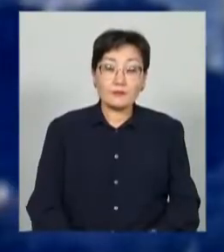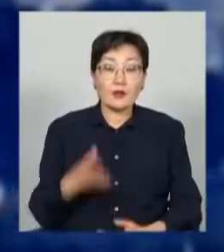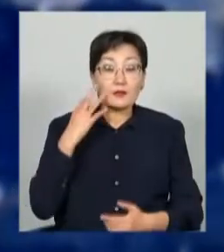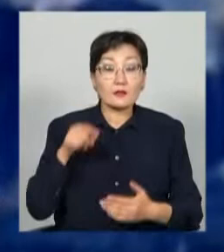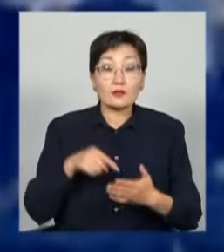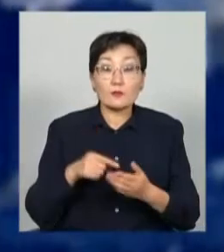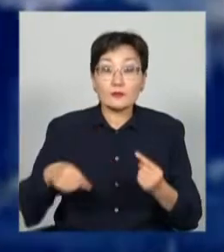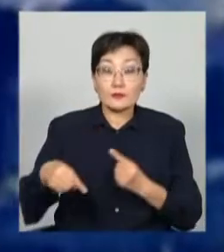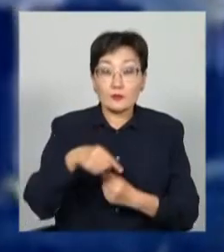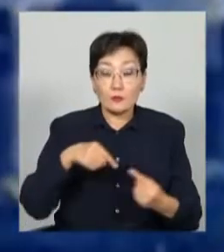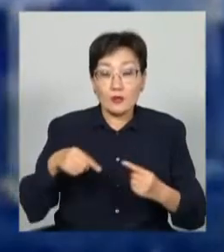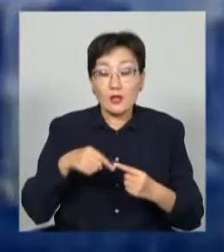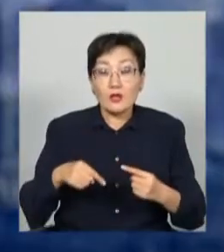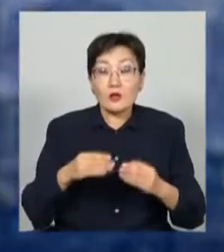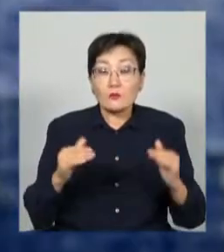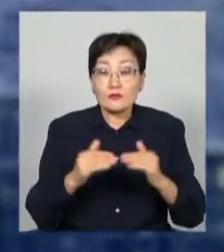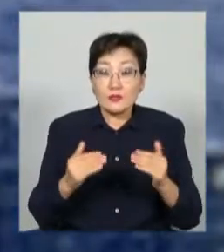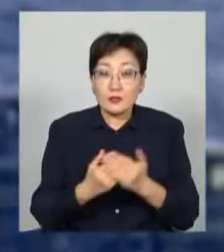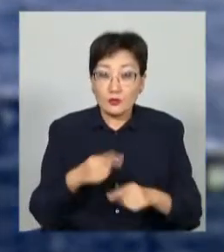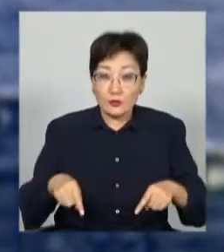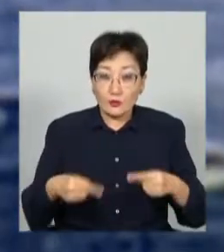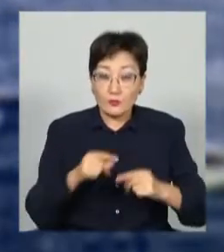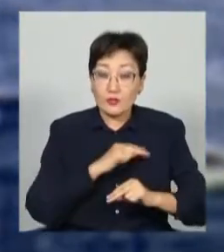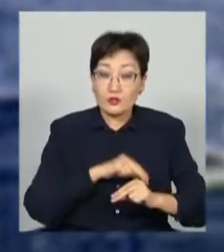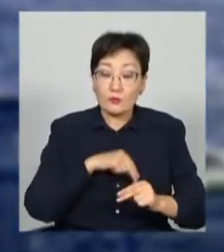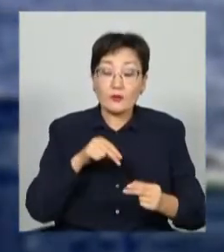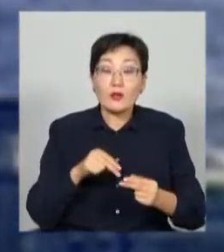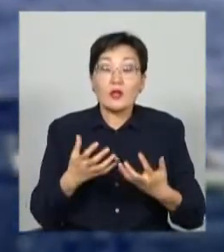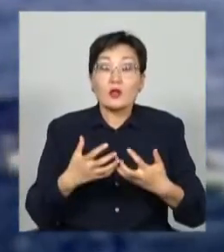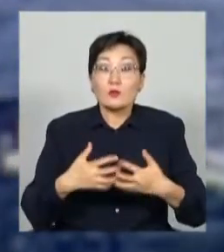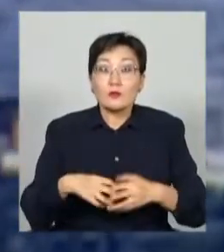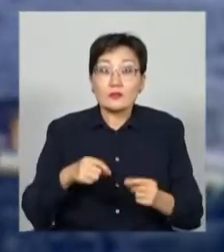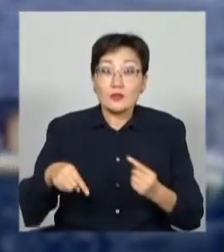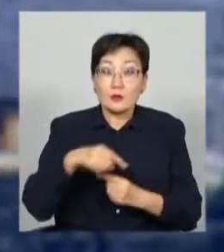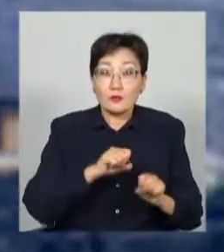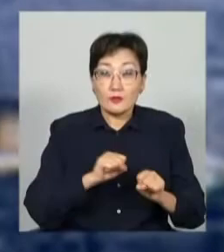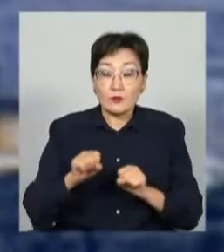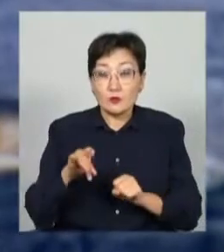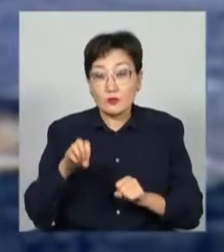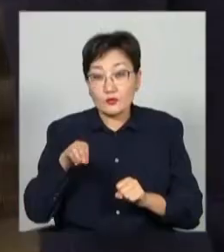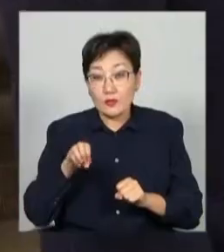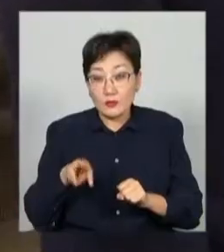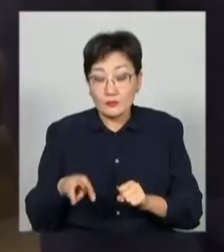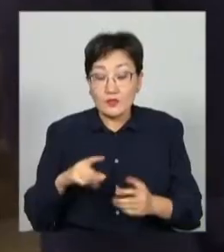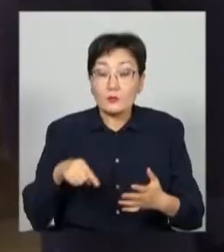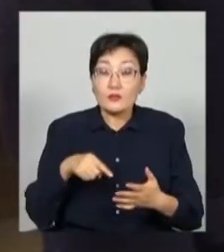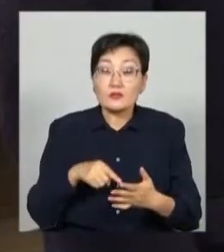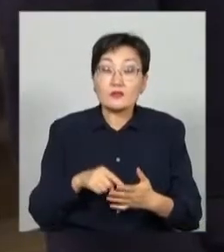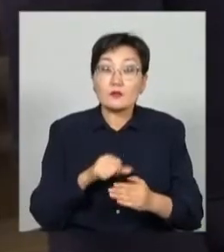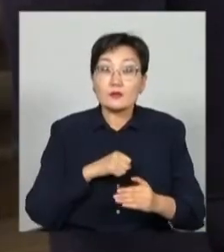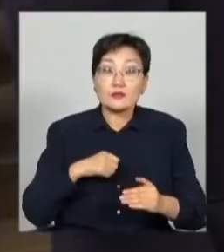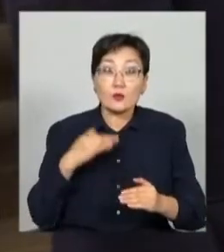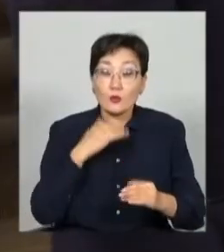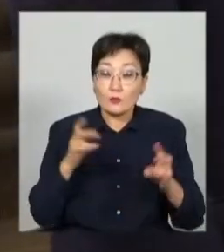Алматыға кәсіпкерлік субъектілерін қалпына келтіру жұмыстарын бағалау үшін келген кәсіпкерлерді қорғау омбудсмені Рустам Жүрсінов мегаполистегі ең көп